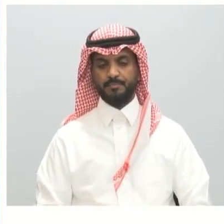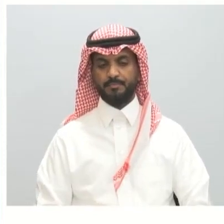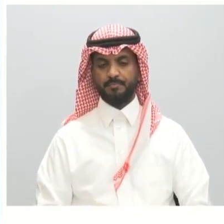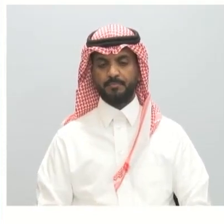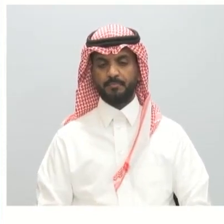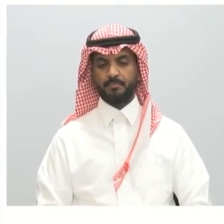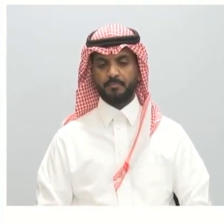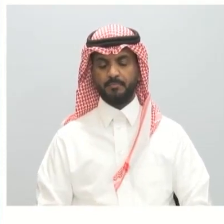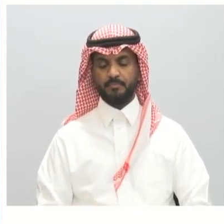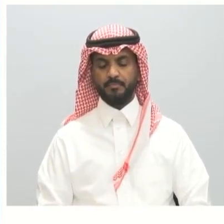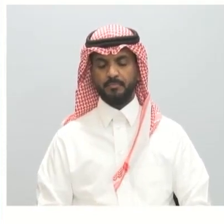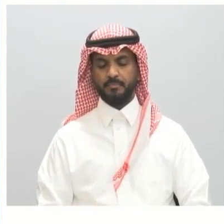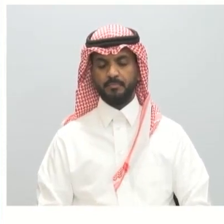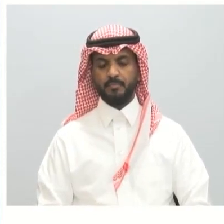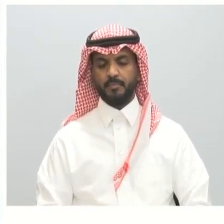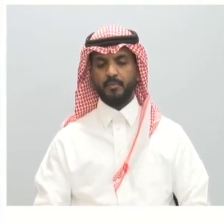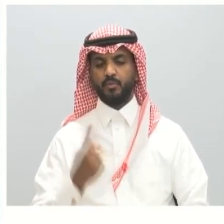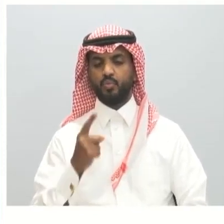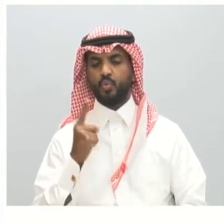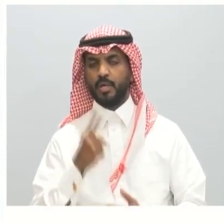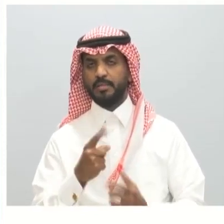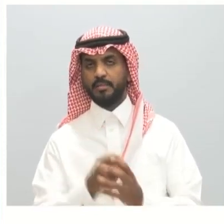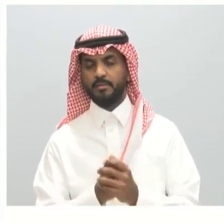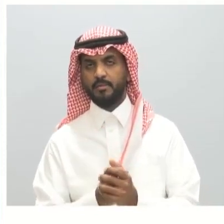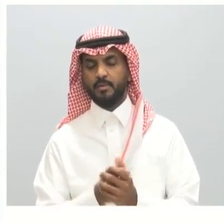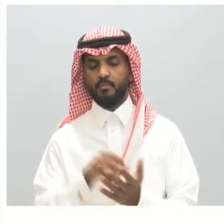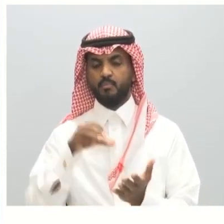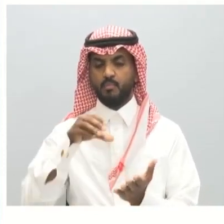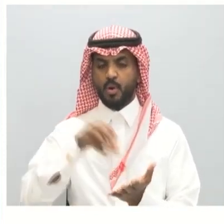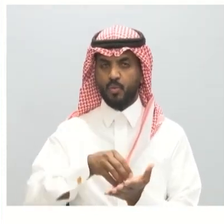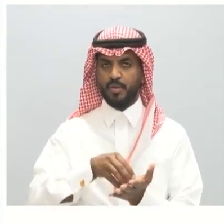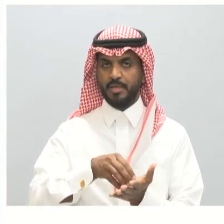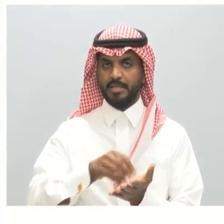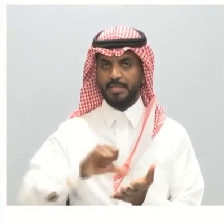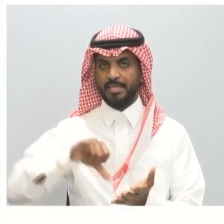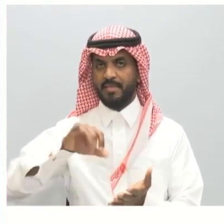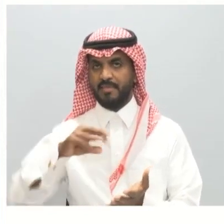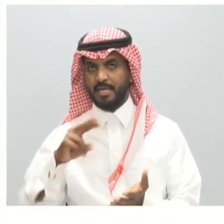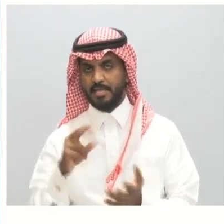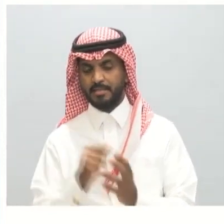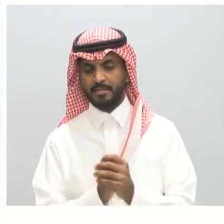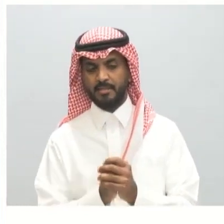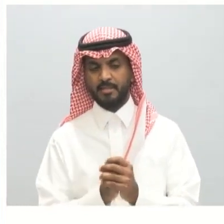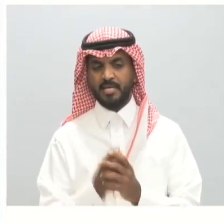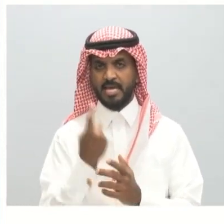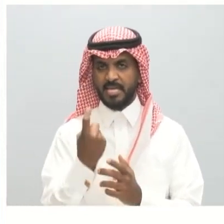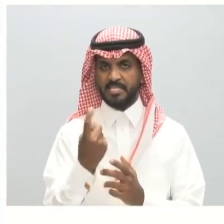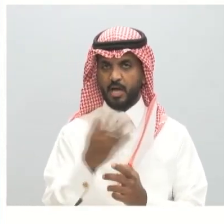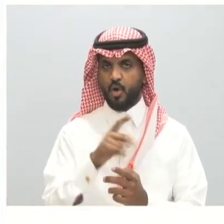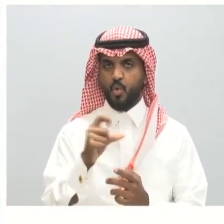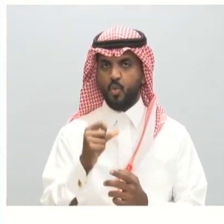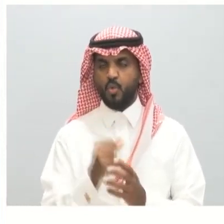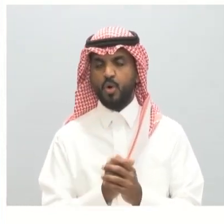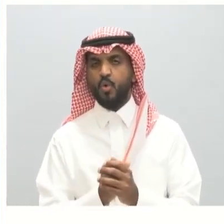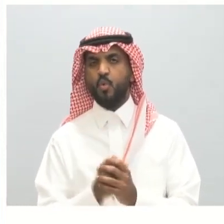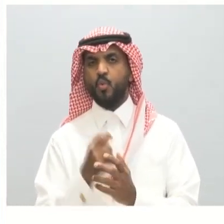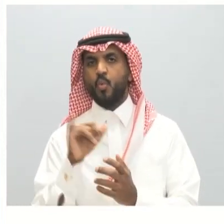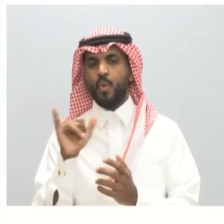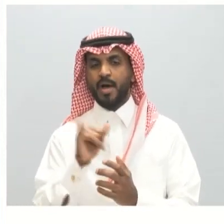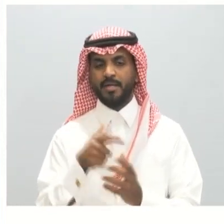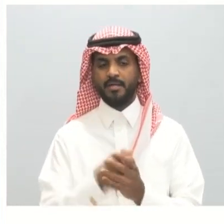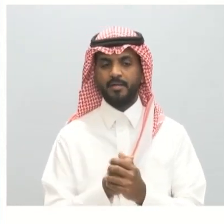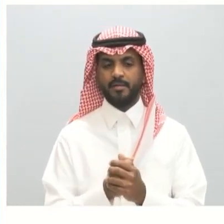بالدرجات الوظيفه الثانيه تحدد موضع احداثيات اكس او واي للروبوت